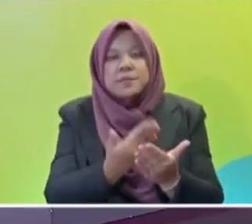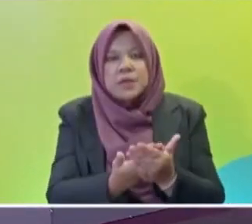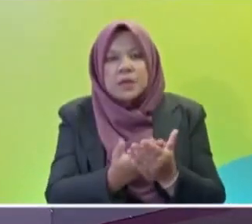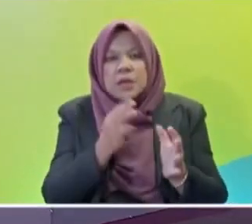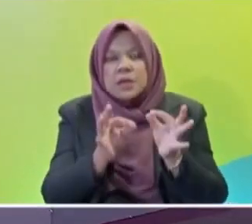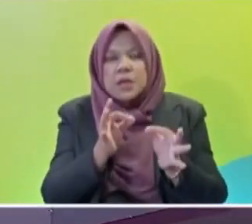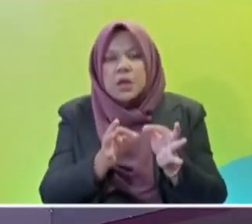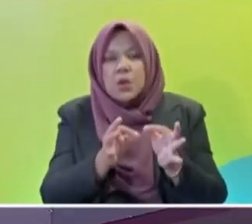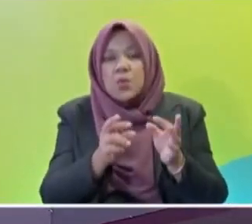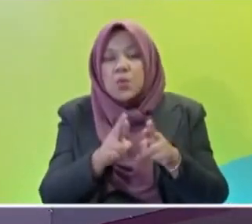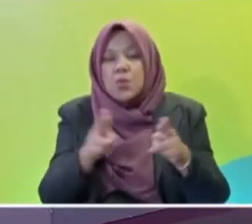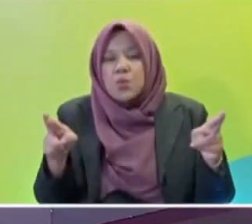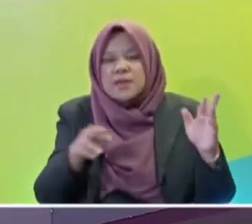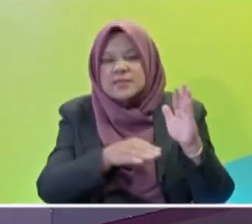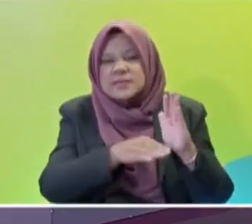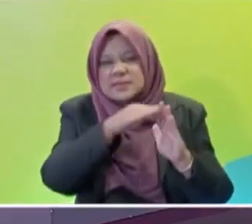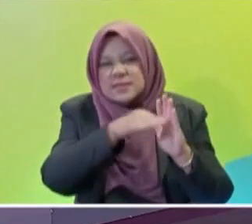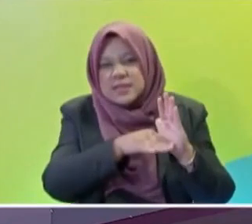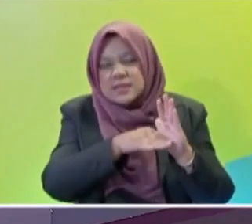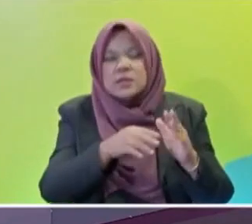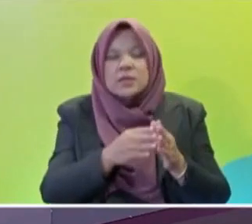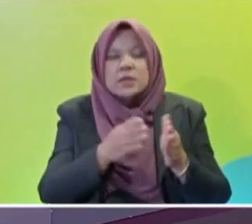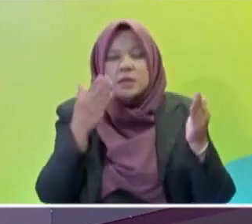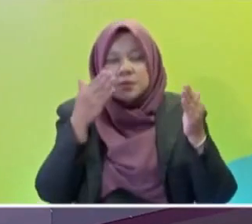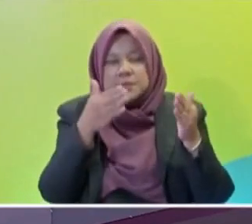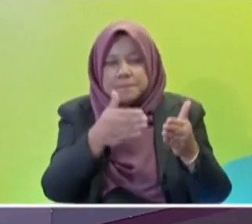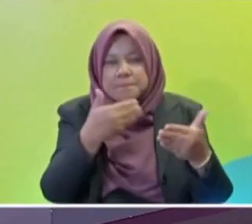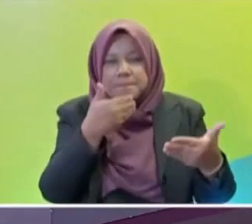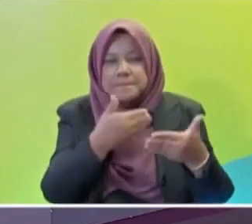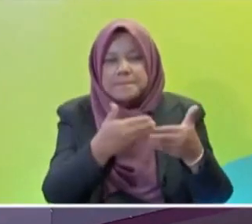ruang dalam sudut pandang yang luas ruang jauh